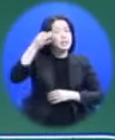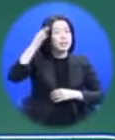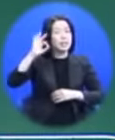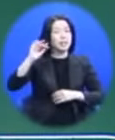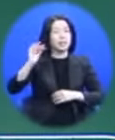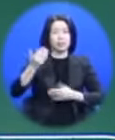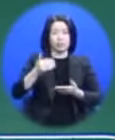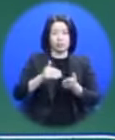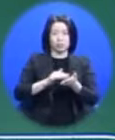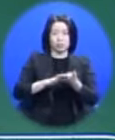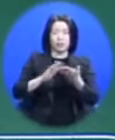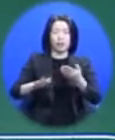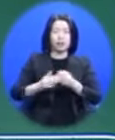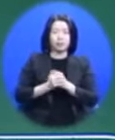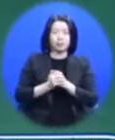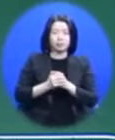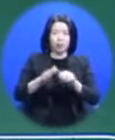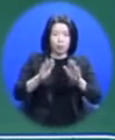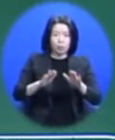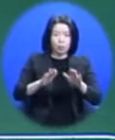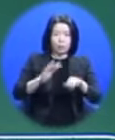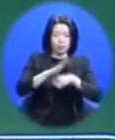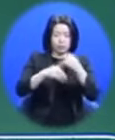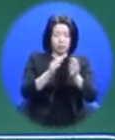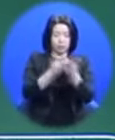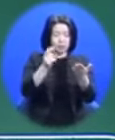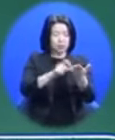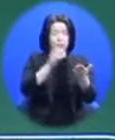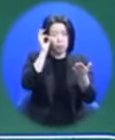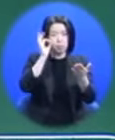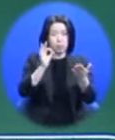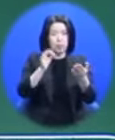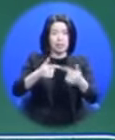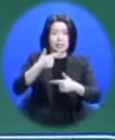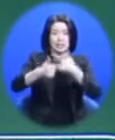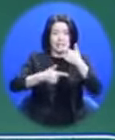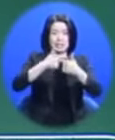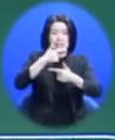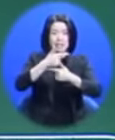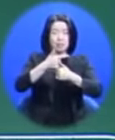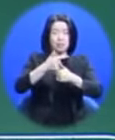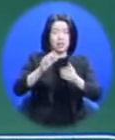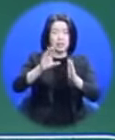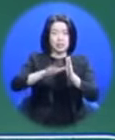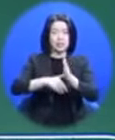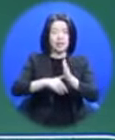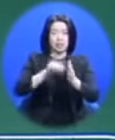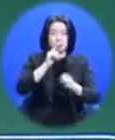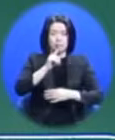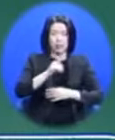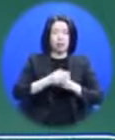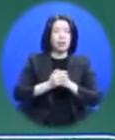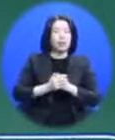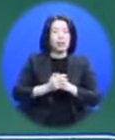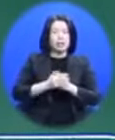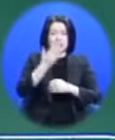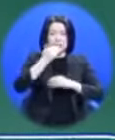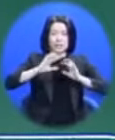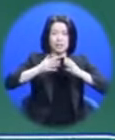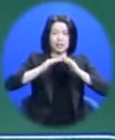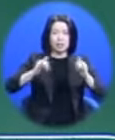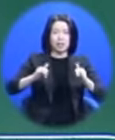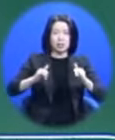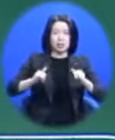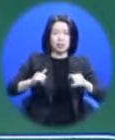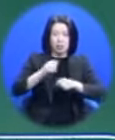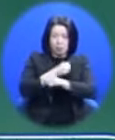되었습니다. 오늘 본문은 느헤미야 시대의 이야기입니다. 이스라엘 백성들이 포로로 다